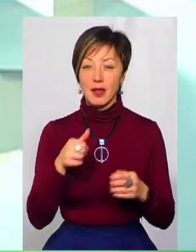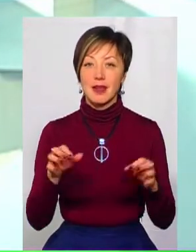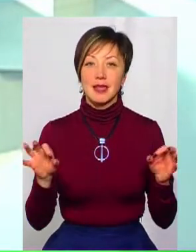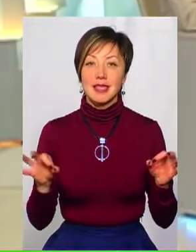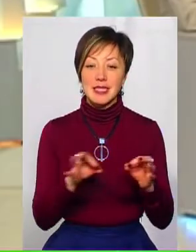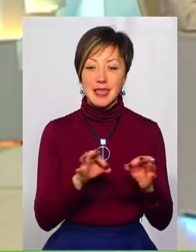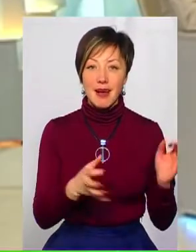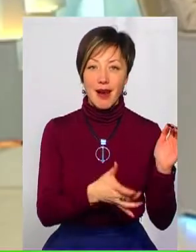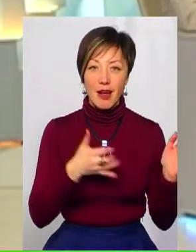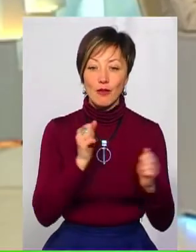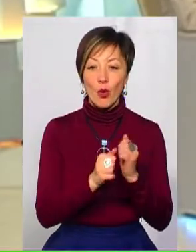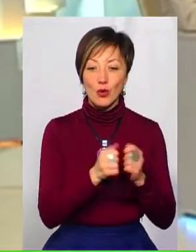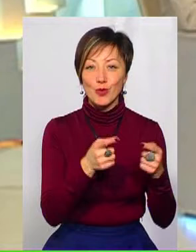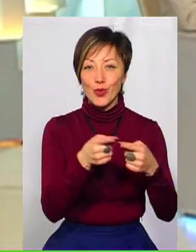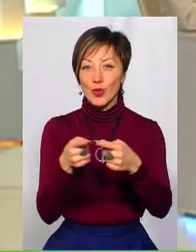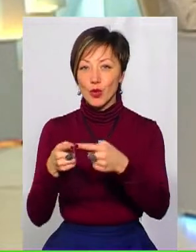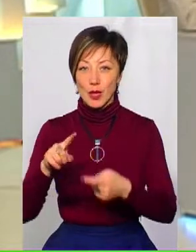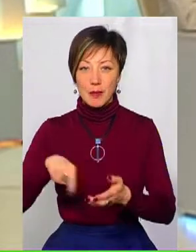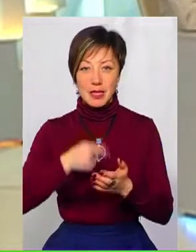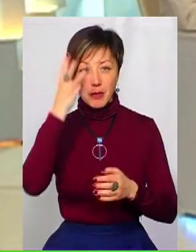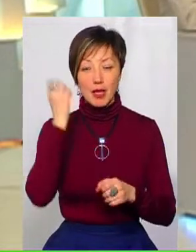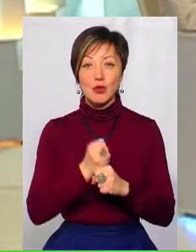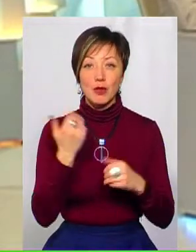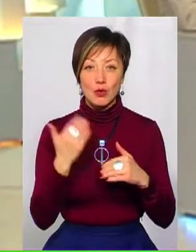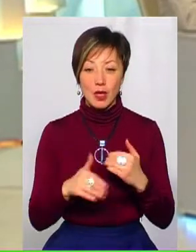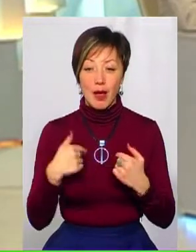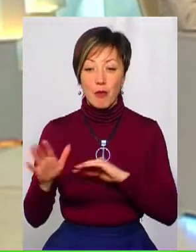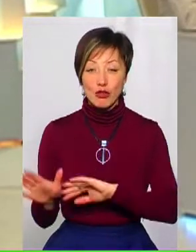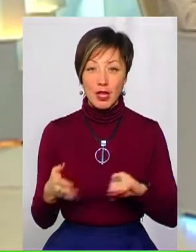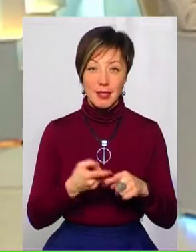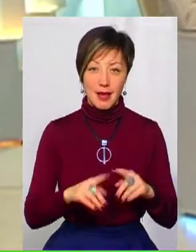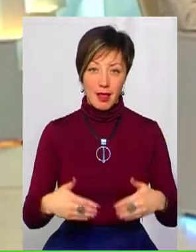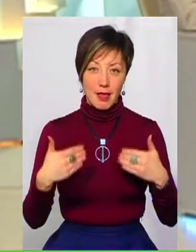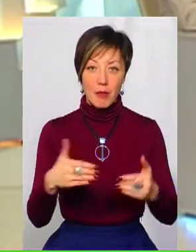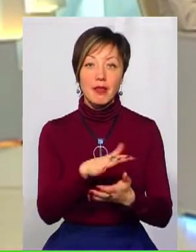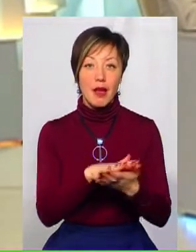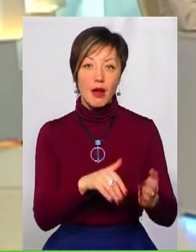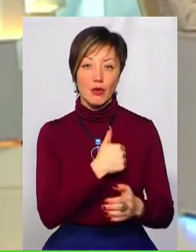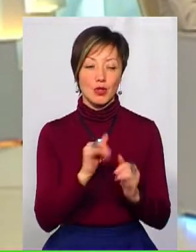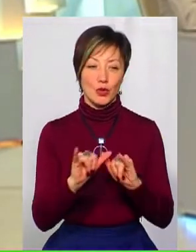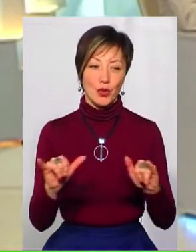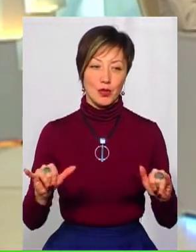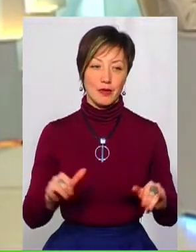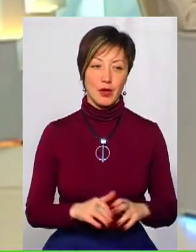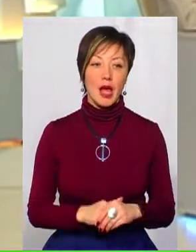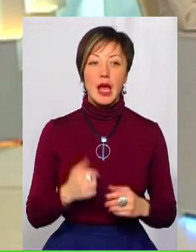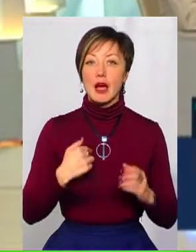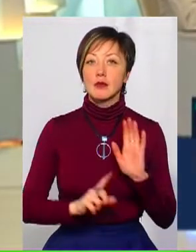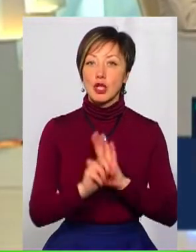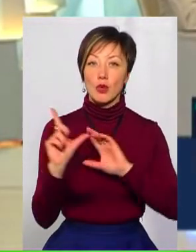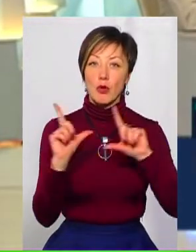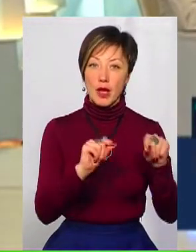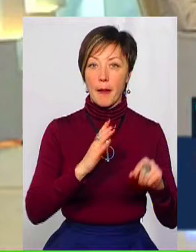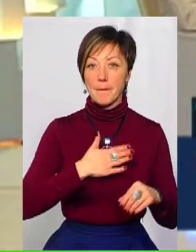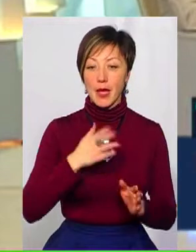у кожному закоулку Хмельницького, я це вже зробила, я пройшла цей етап. Далі мені хотілося розвитку, тому я спочатку поїхала,